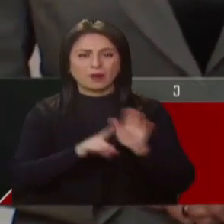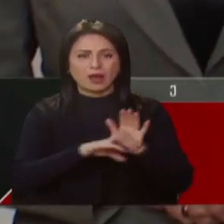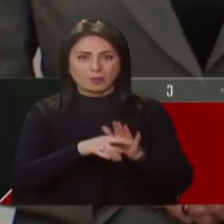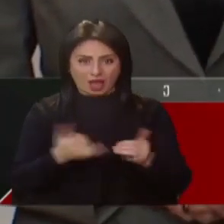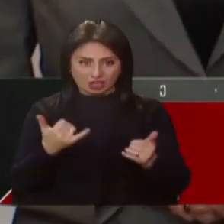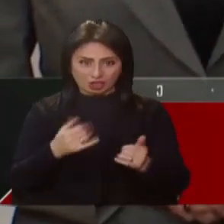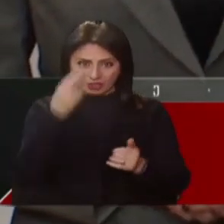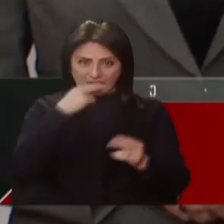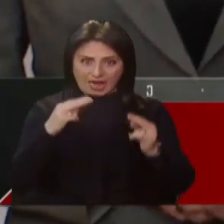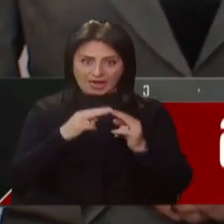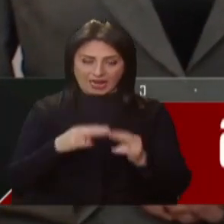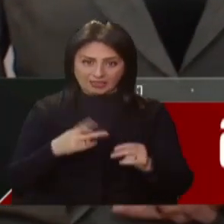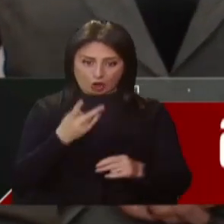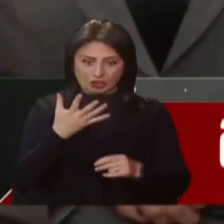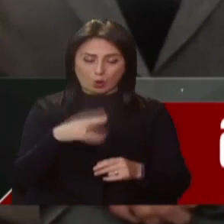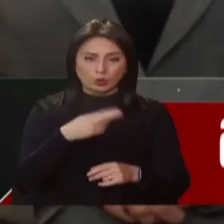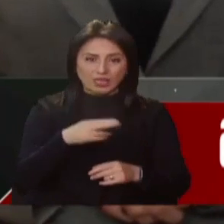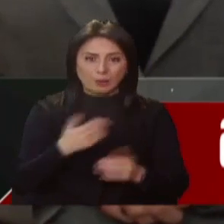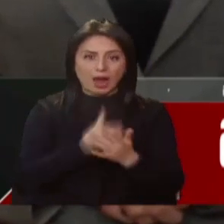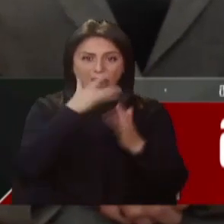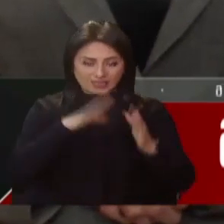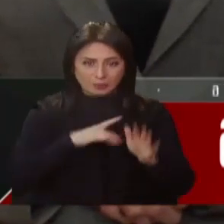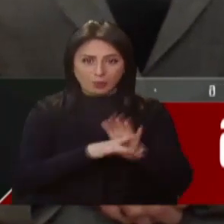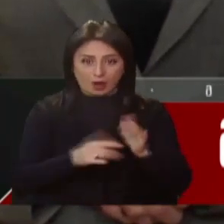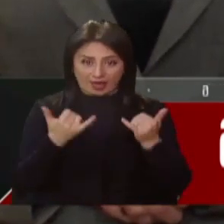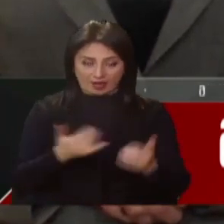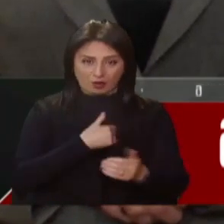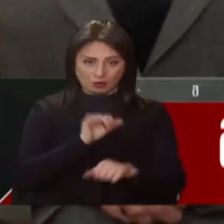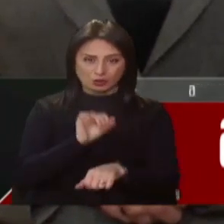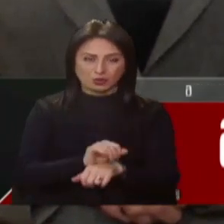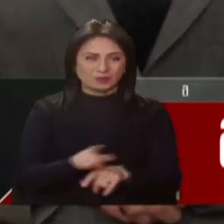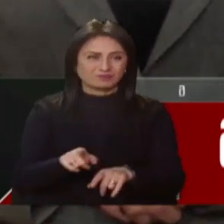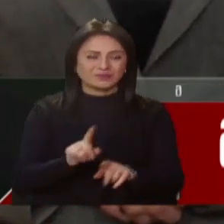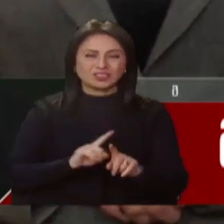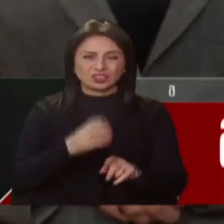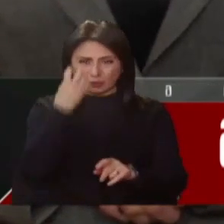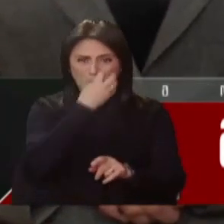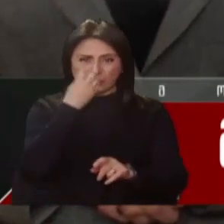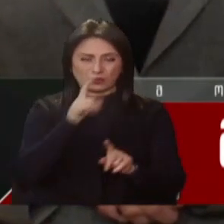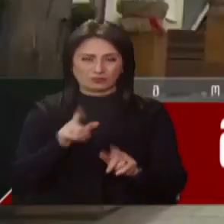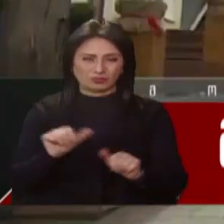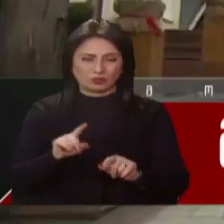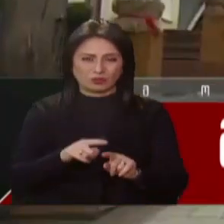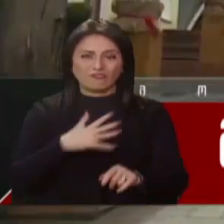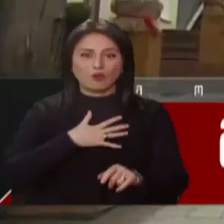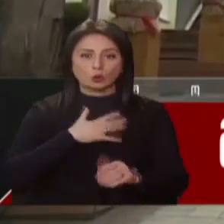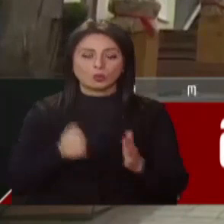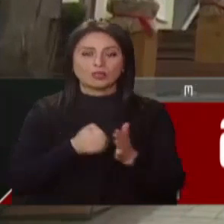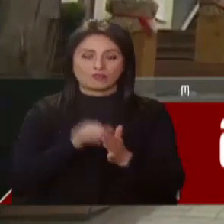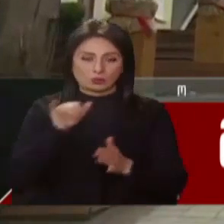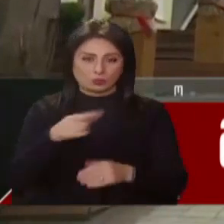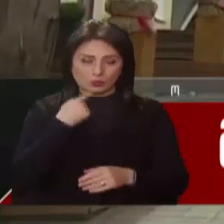да еклесеби 25 декемберс да ахал цэлсацки. Сурсов ткваром Путини убрало джангвадис паунац стилобс.